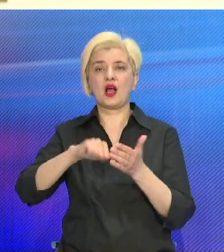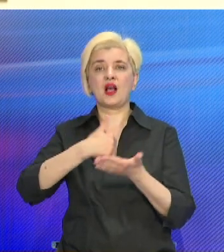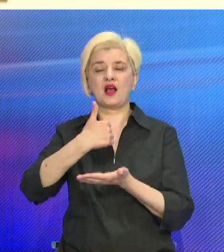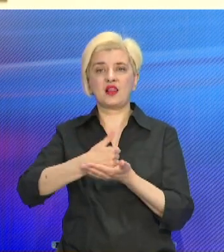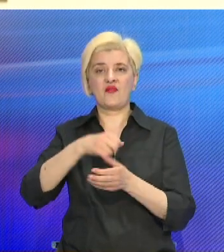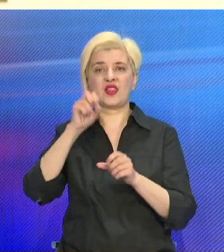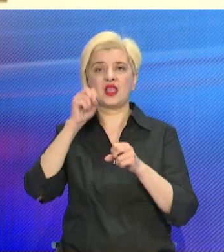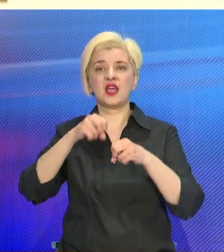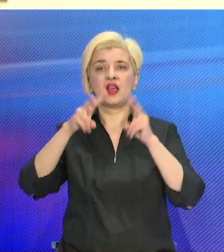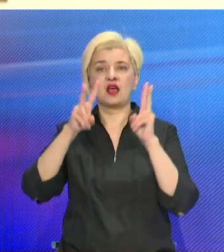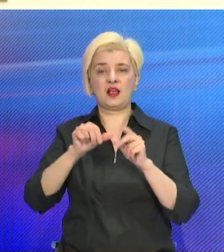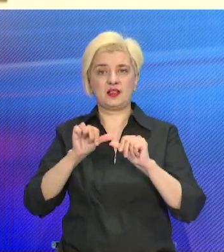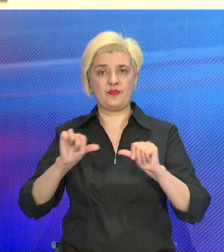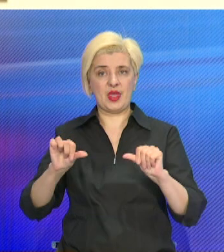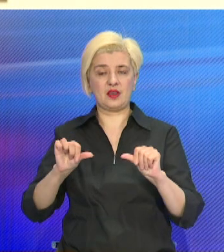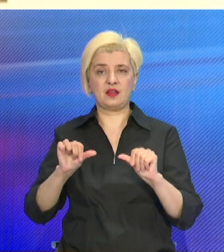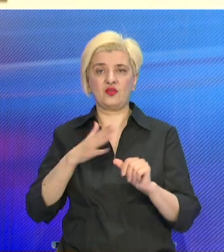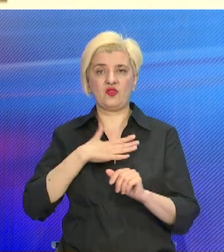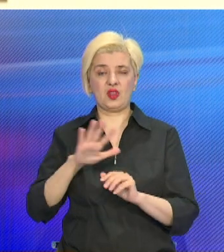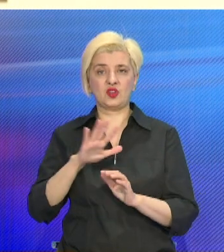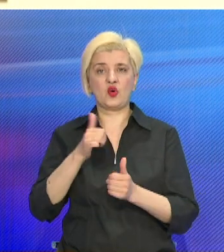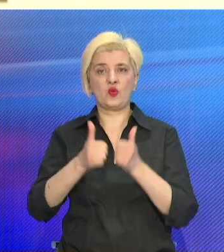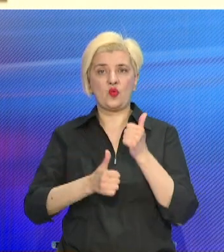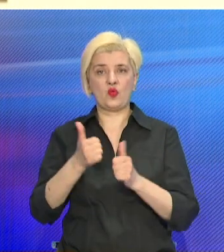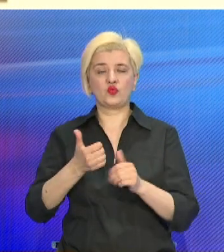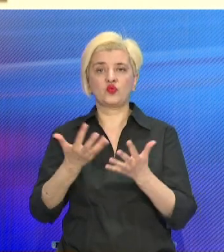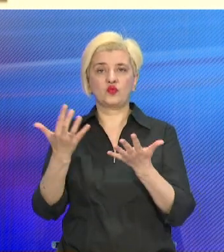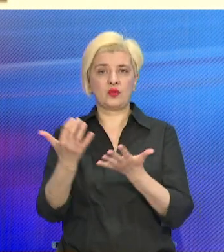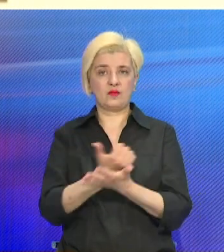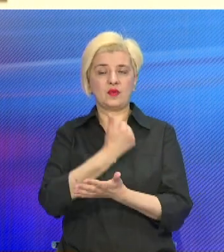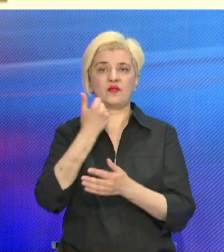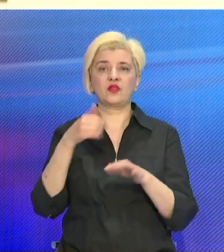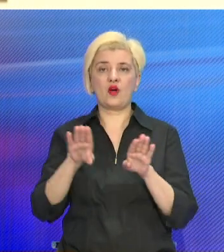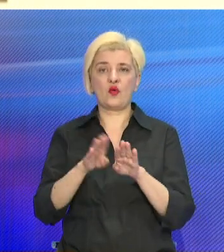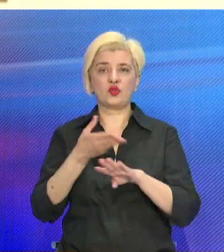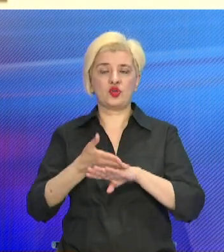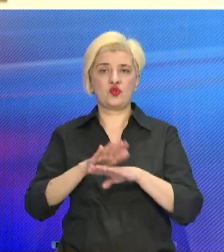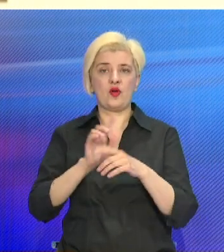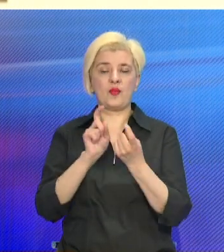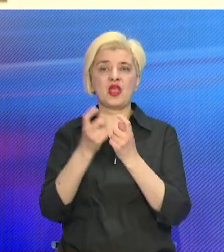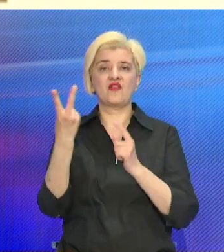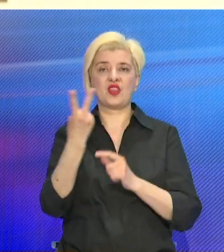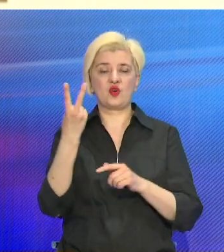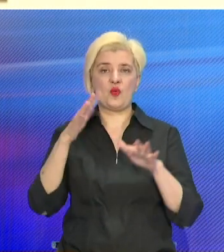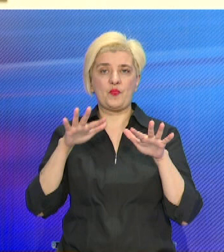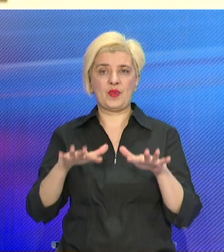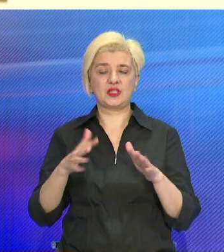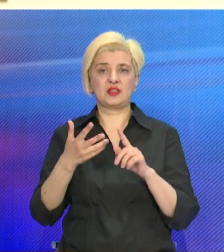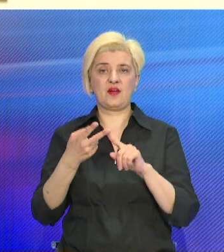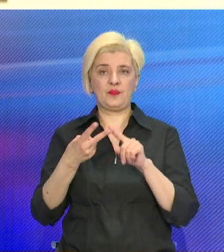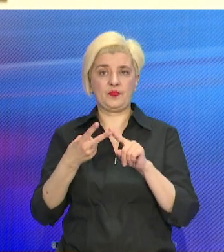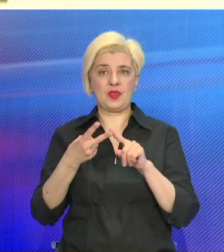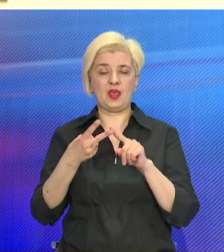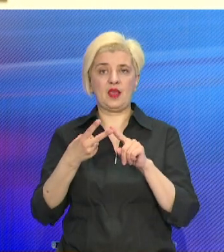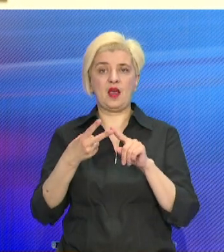Конкурс достигнут такой в тяжелой борьбе. И второе место у них победное –